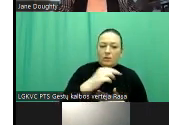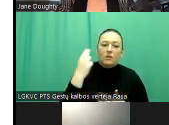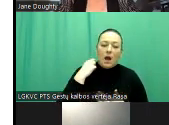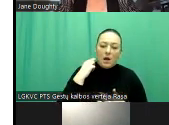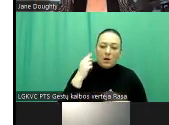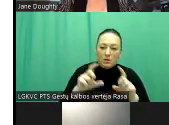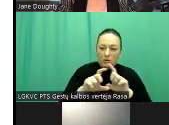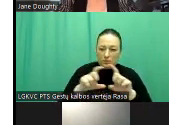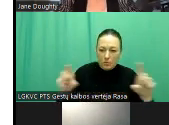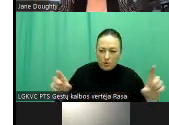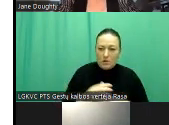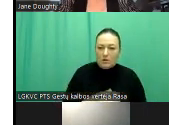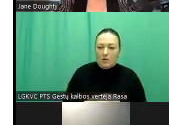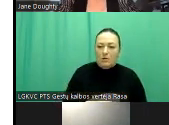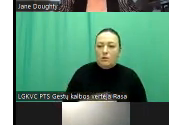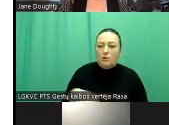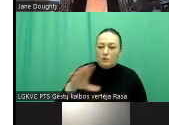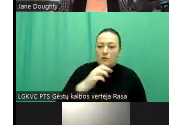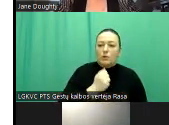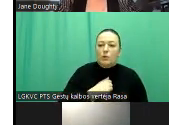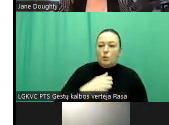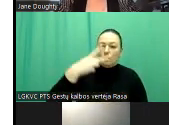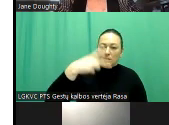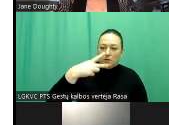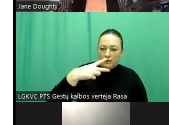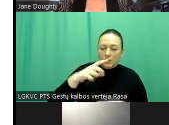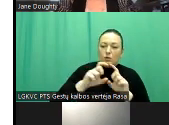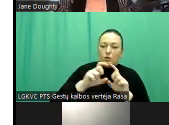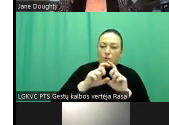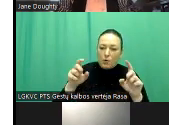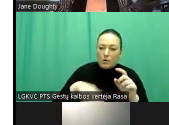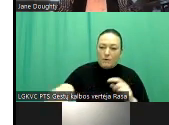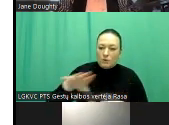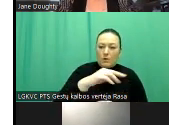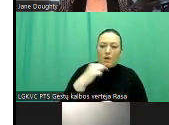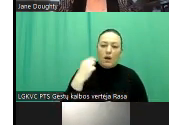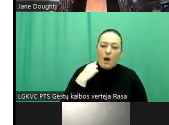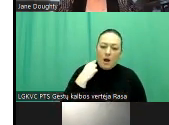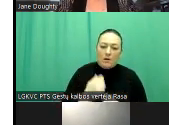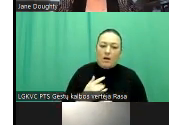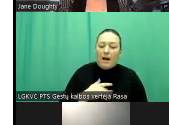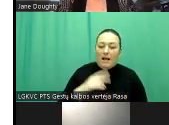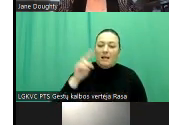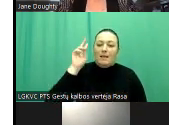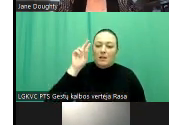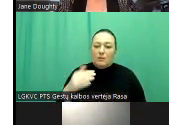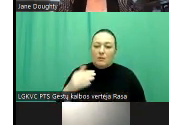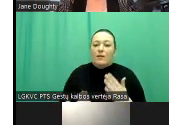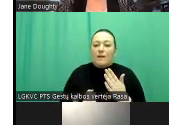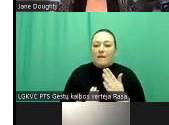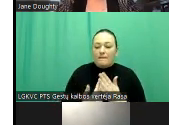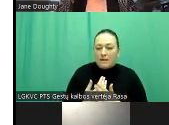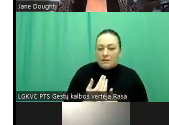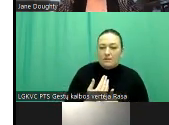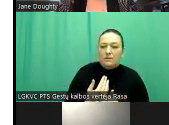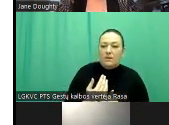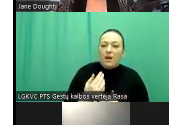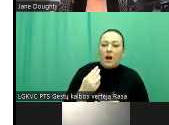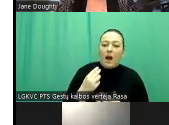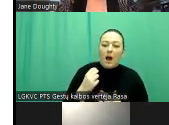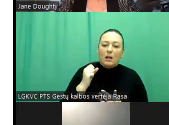mokyklas. O iš viso turime 20 tūkstančių mokyklų visoje Anglijoje. Gal nežinote, bet Velsas, Anglija,